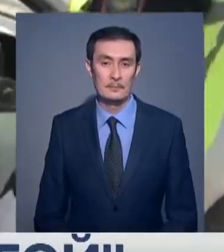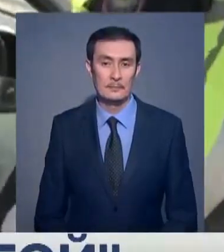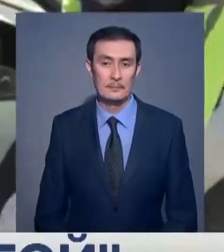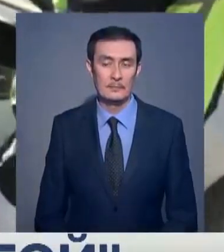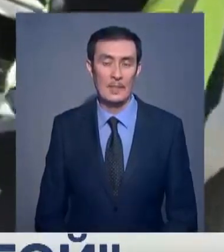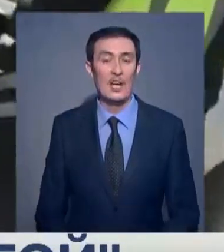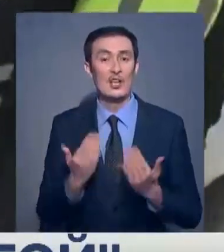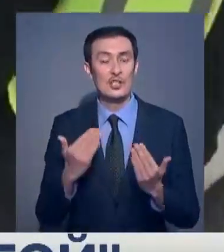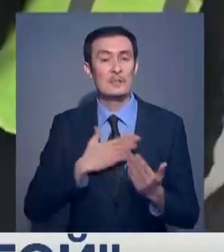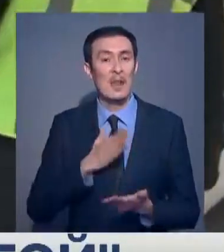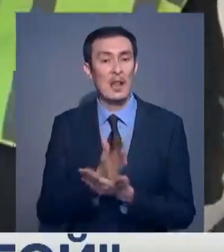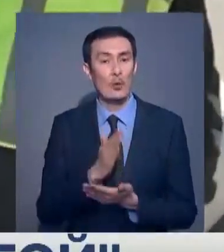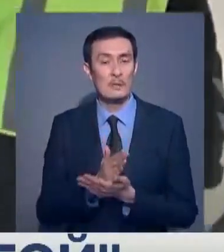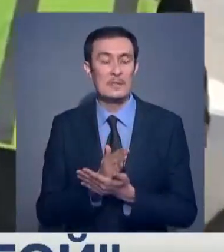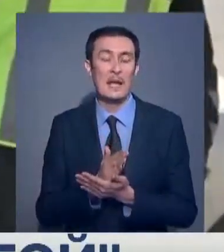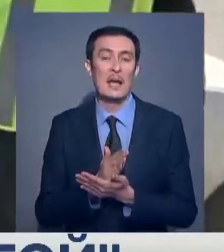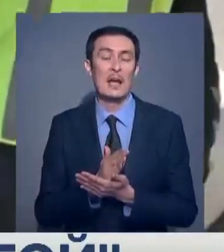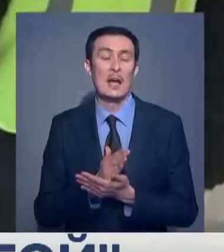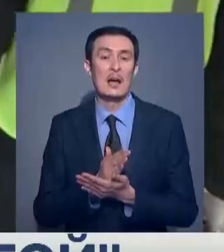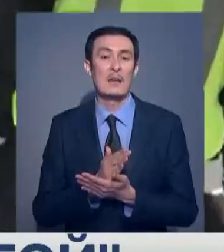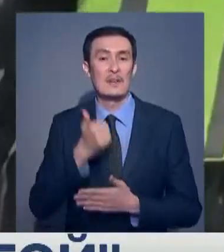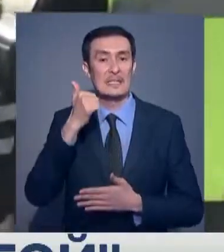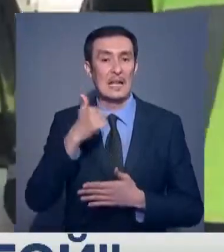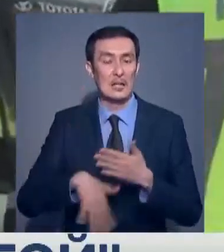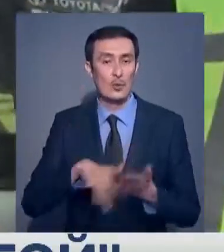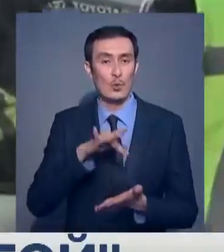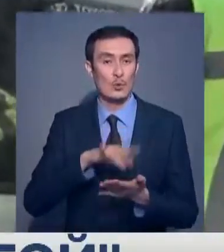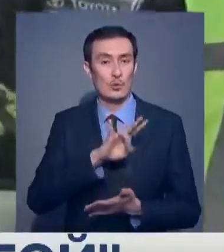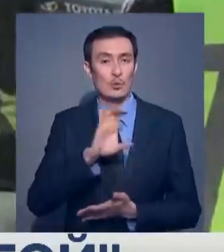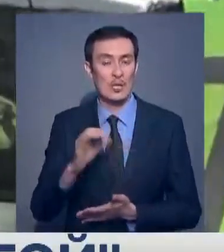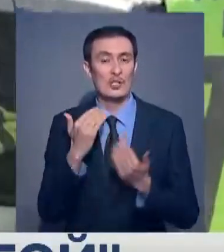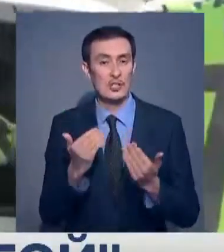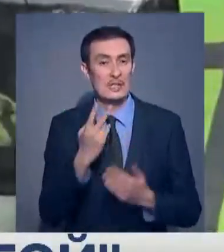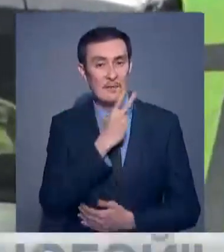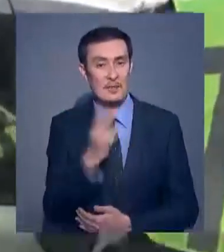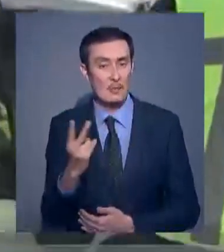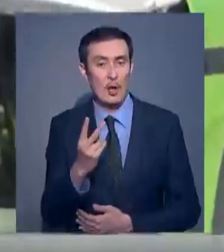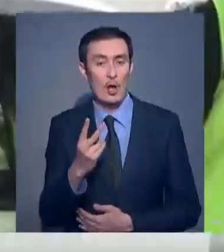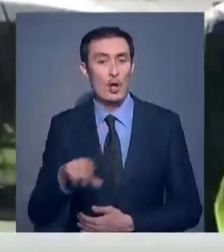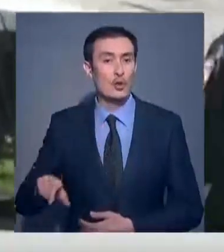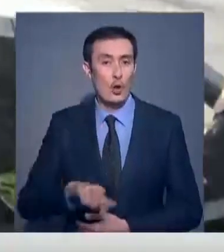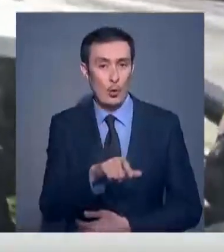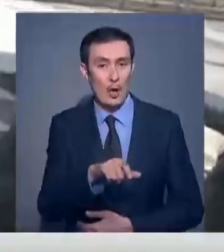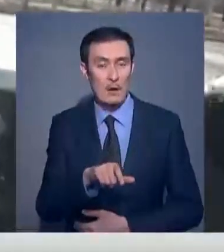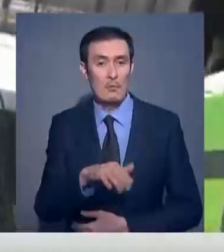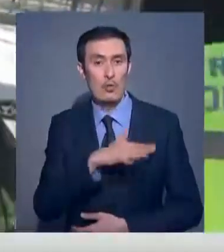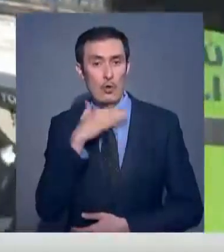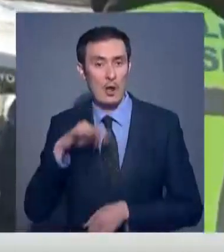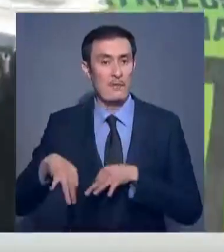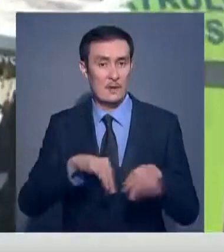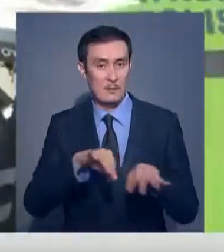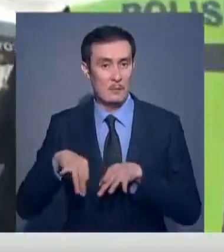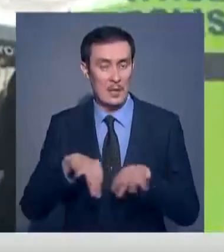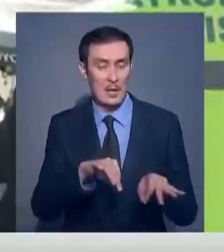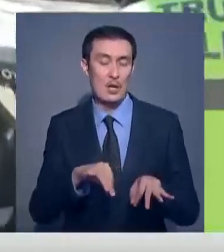Мы сейчас находимся на левом берегу столицы. И как видим, сейчас дорога оживленная. Достаточное